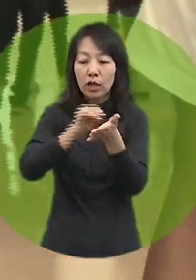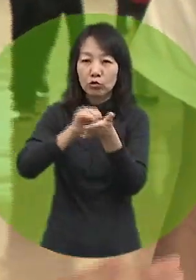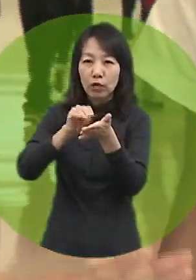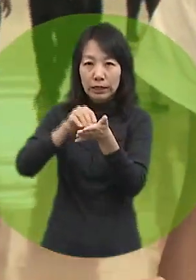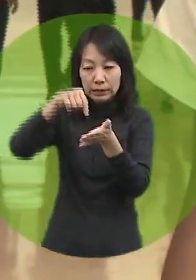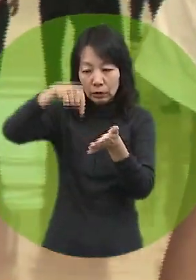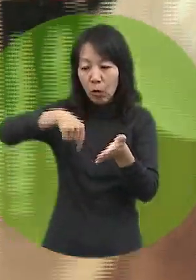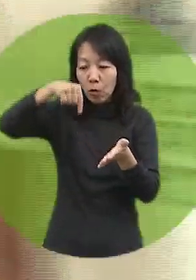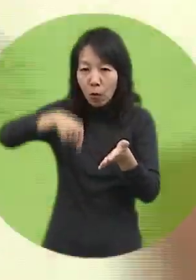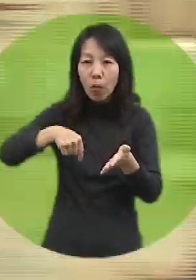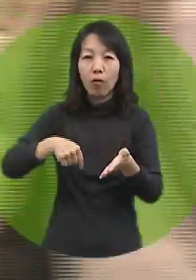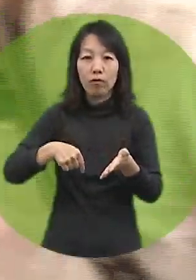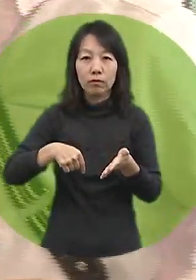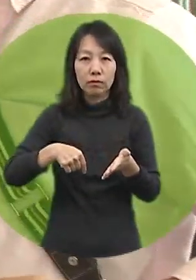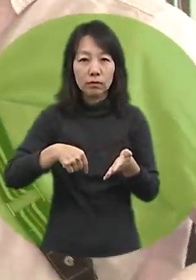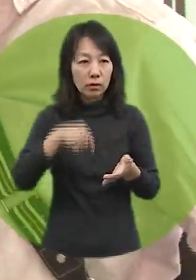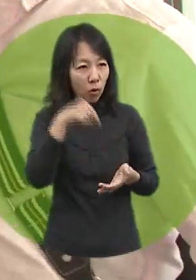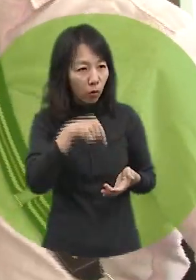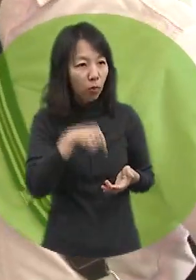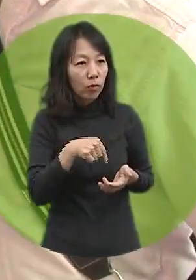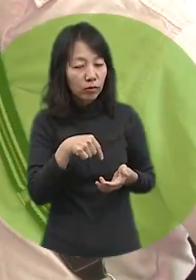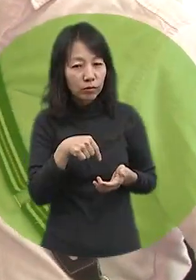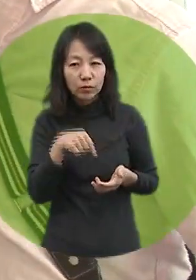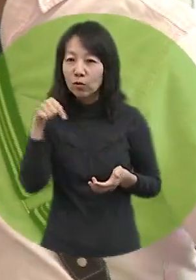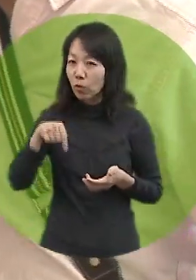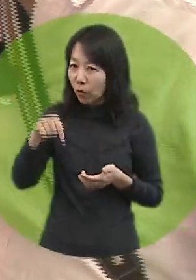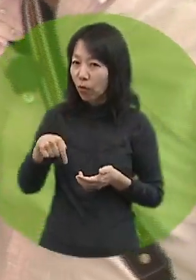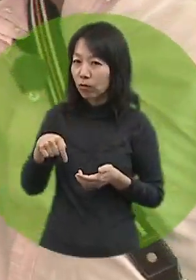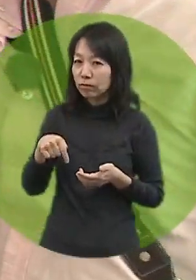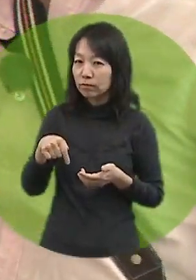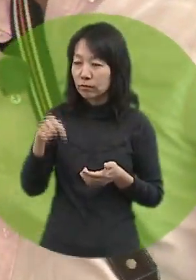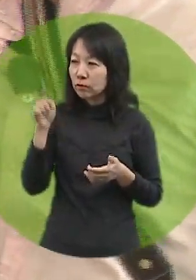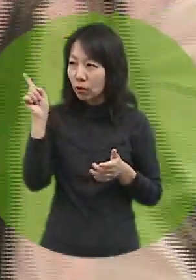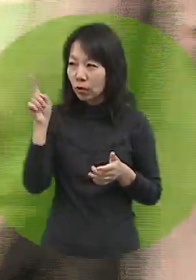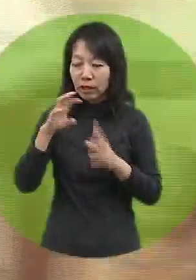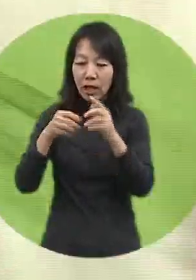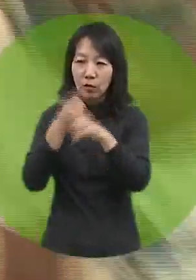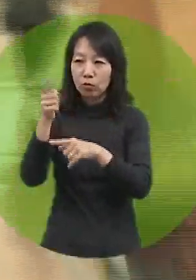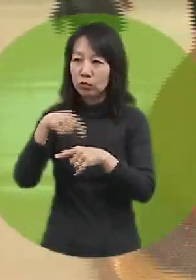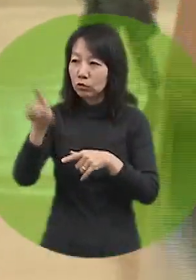撮影するんです。 ここで ここで 外国行くんじゃないですか。 ここでですか。